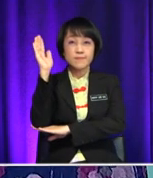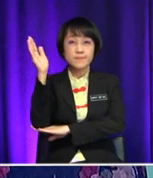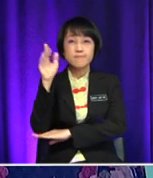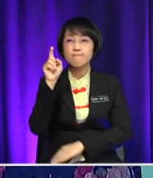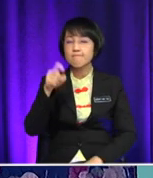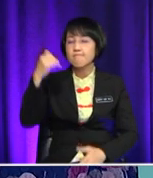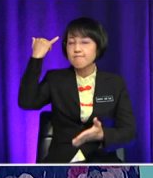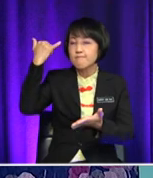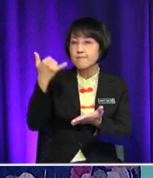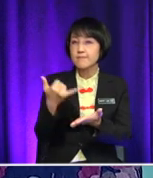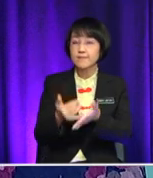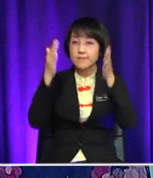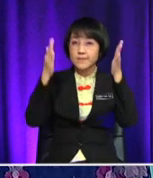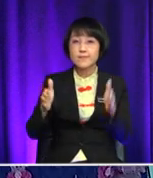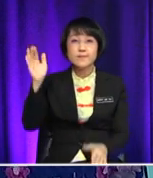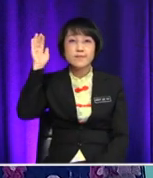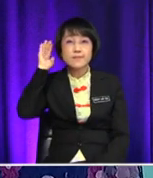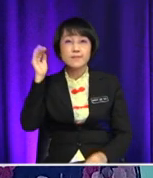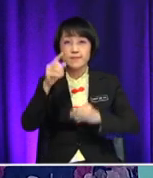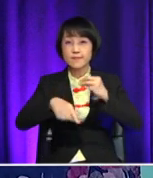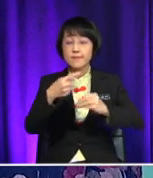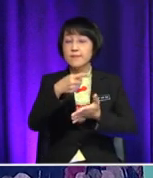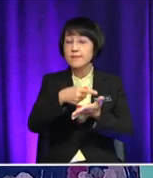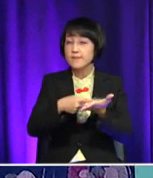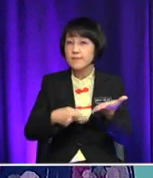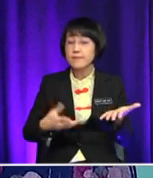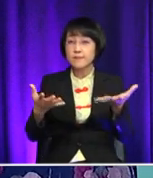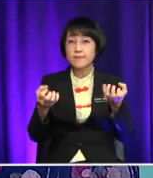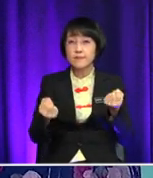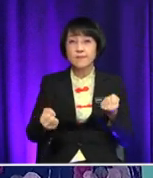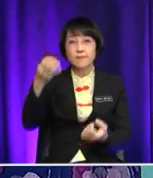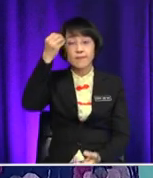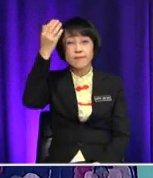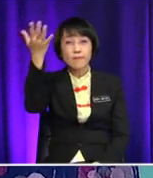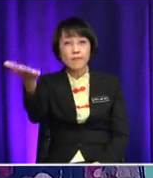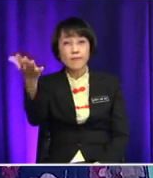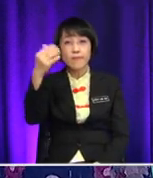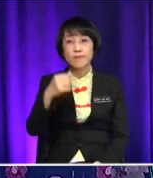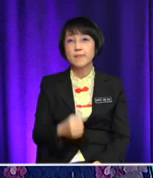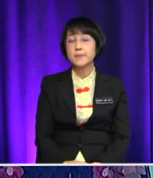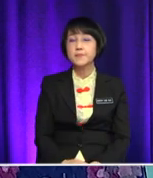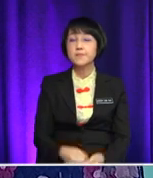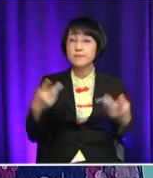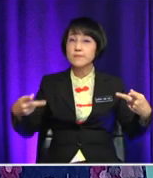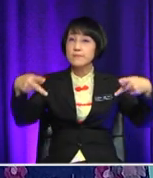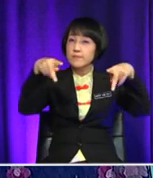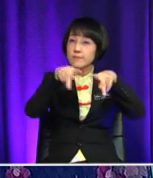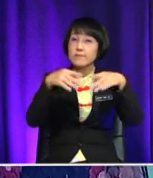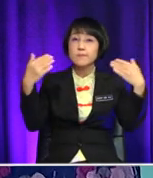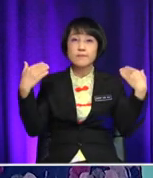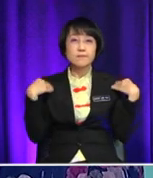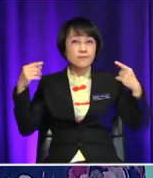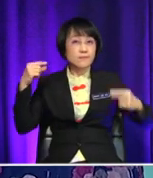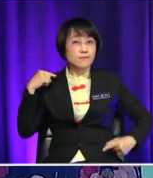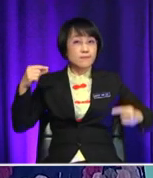yakinkan pendengar tentang apa yang ingin disampaikan seterusnya perlu ada Gayo